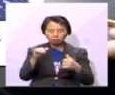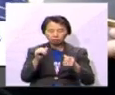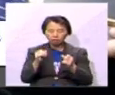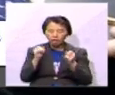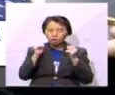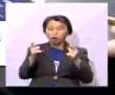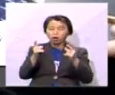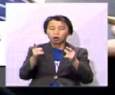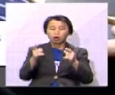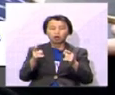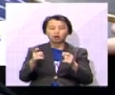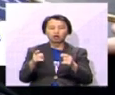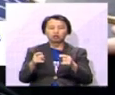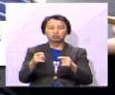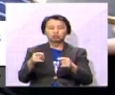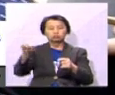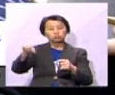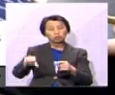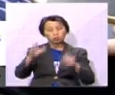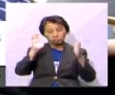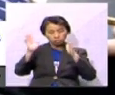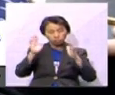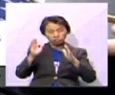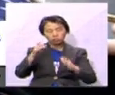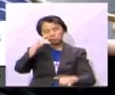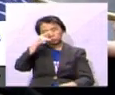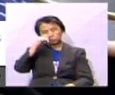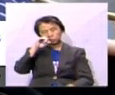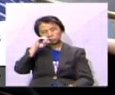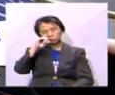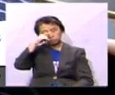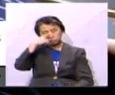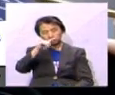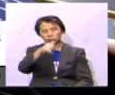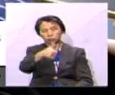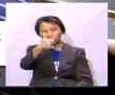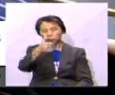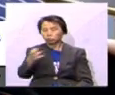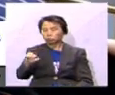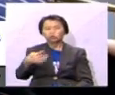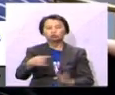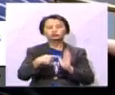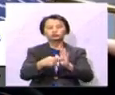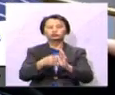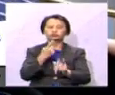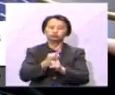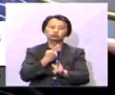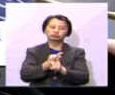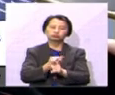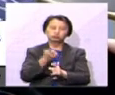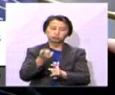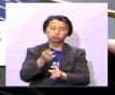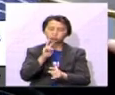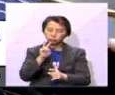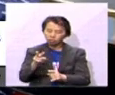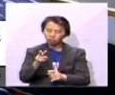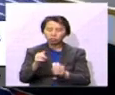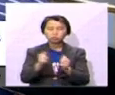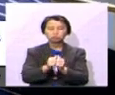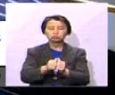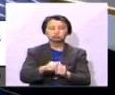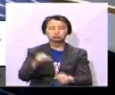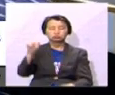kepada Thailand, mereka telah show their true character dengan